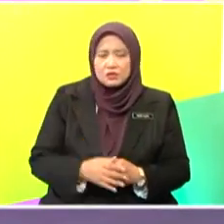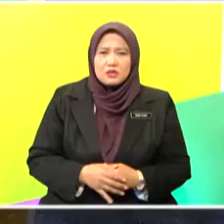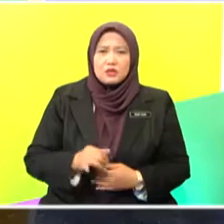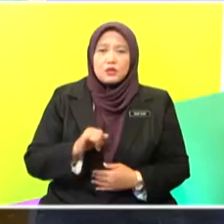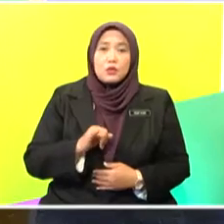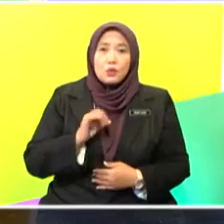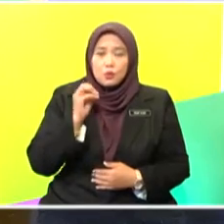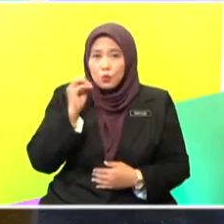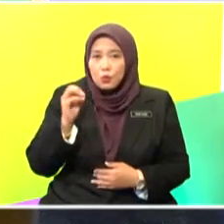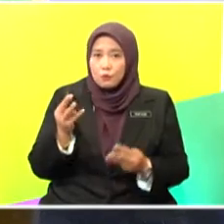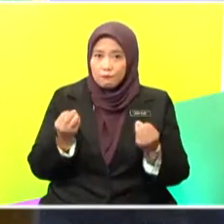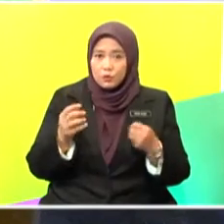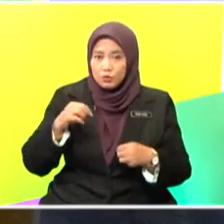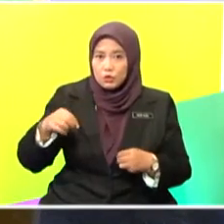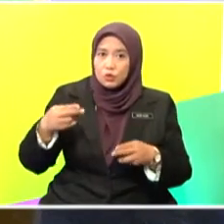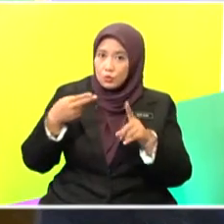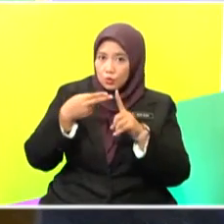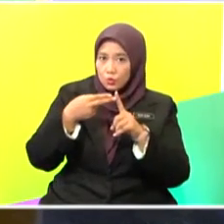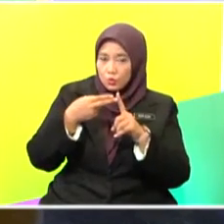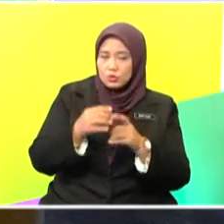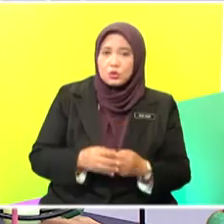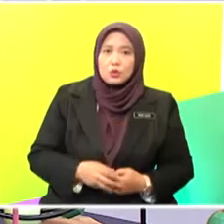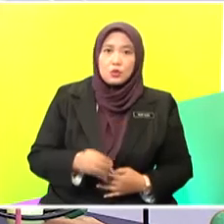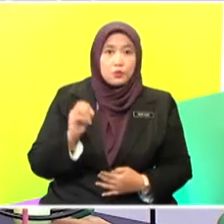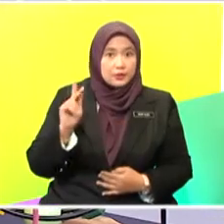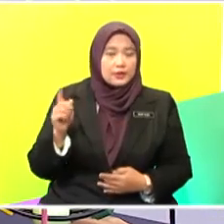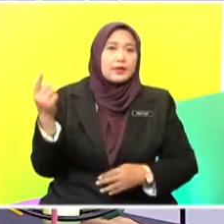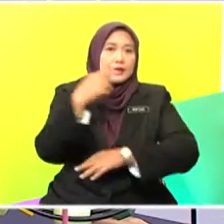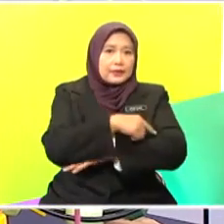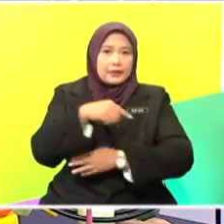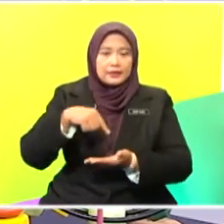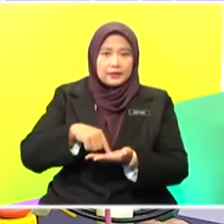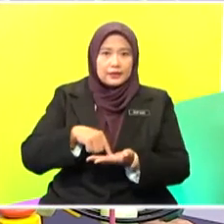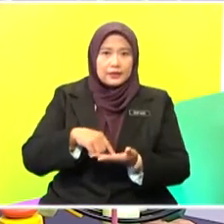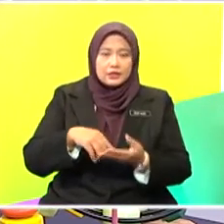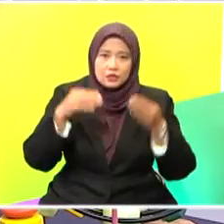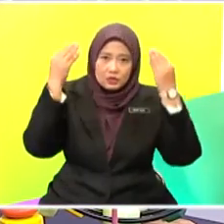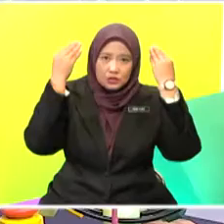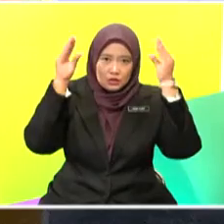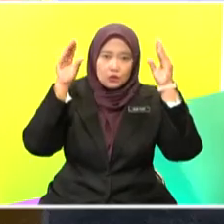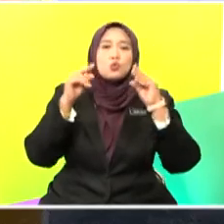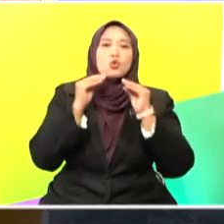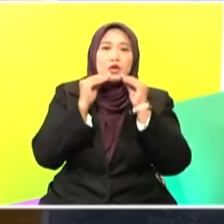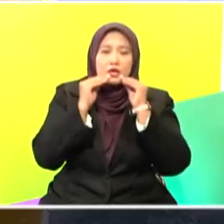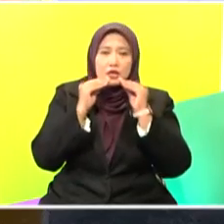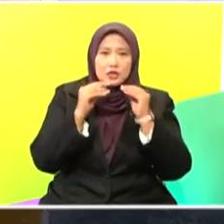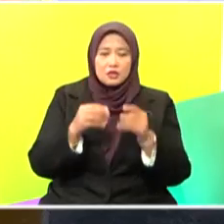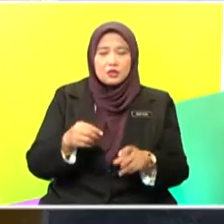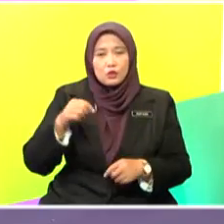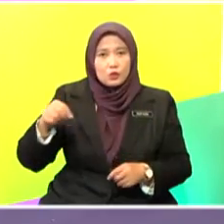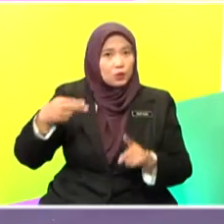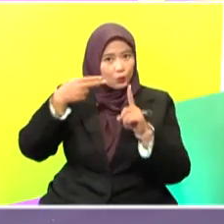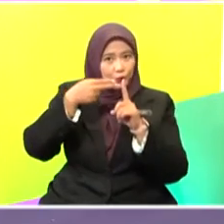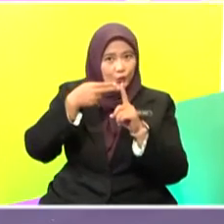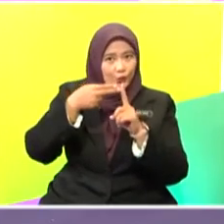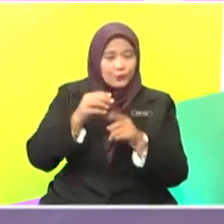huruf? Okey, hari ni cikgu nak ajar Hakim menulis huruf. Betul ke cikgu? Ya. Ye!